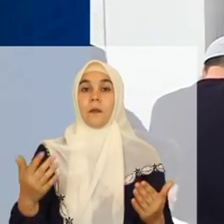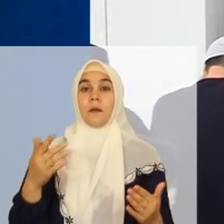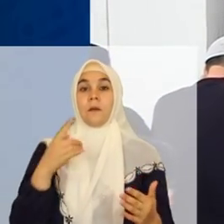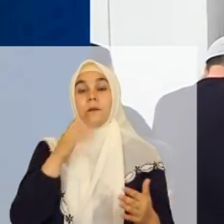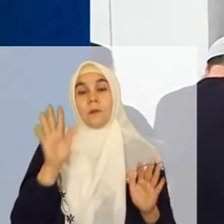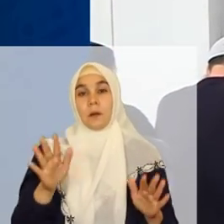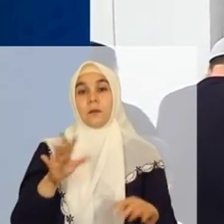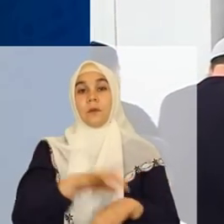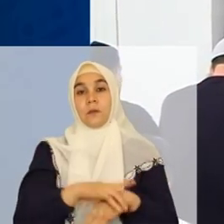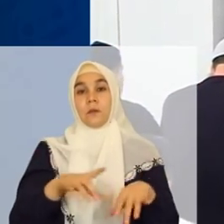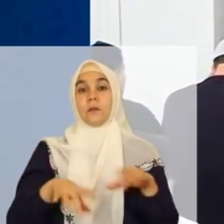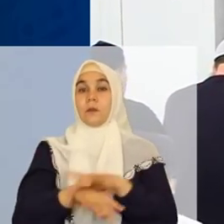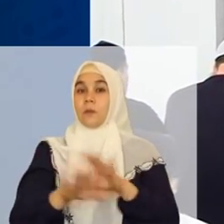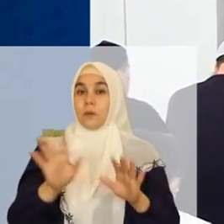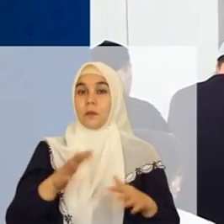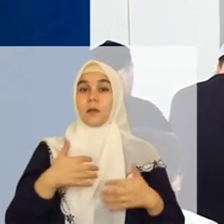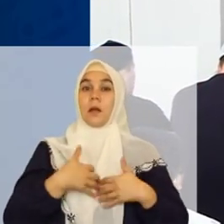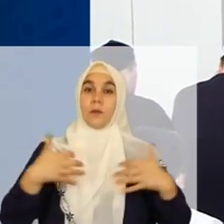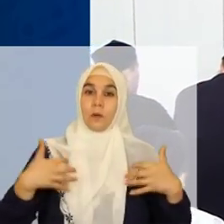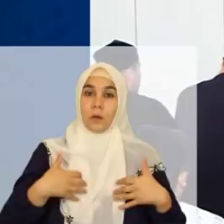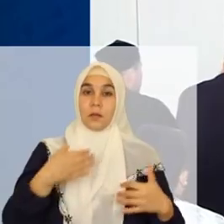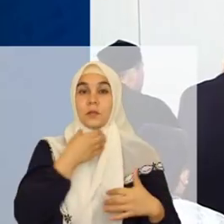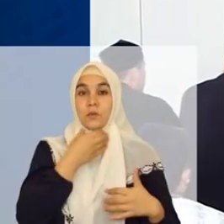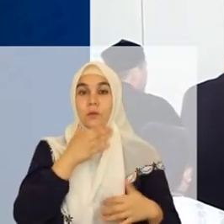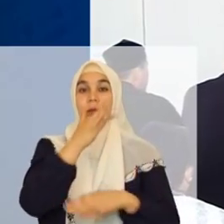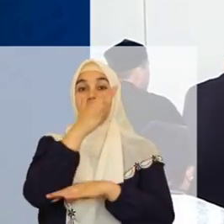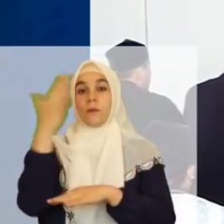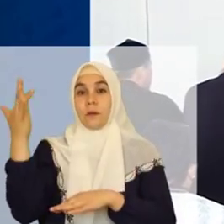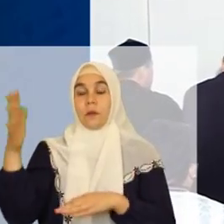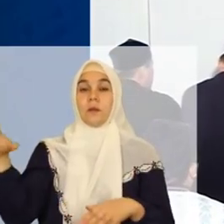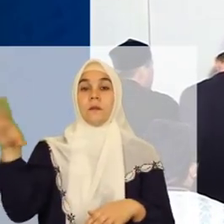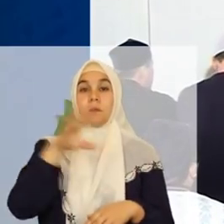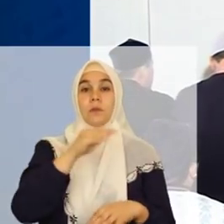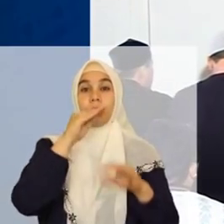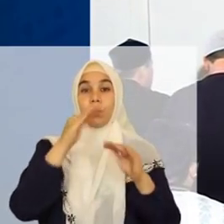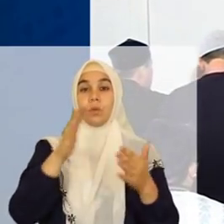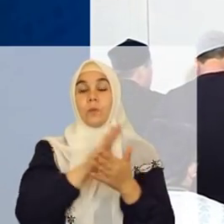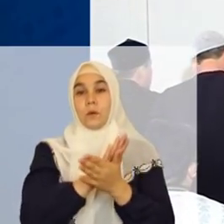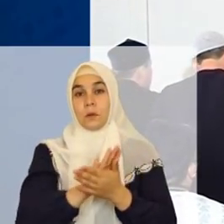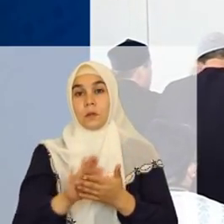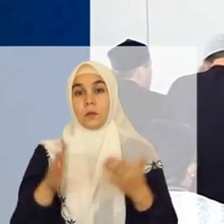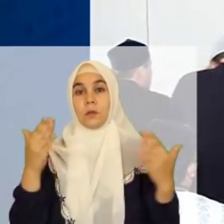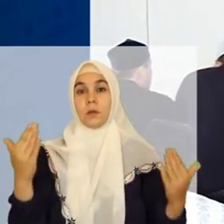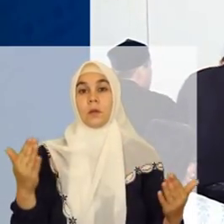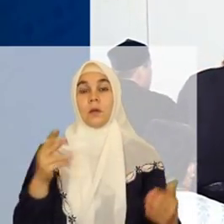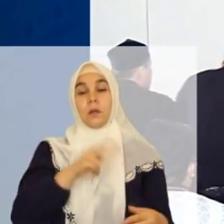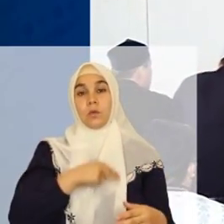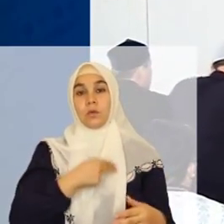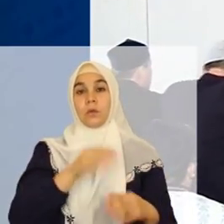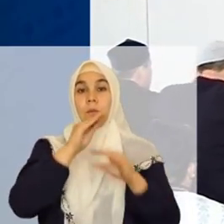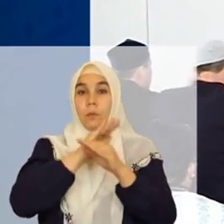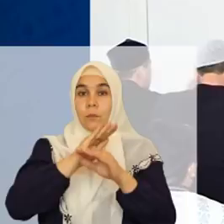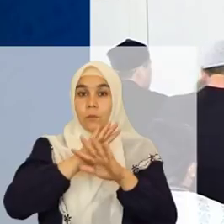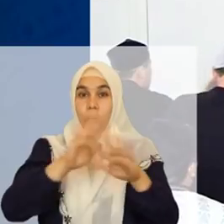Faqat bandalarga emas, hayvonot olamiga ham nabotat olamiga ham ruh pokligi, qalb